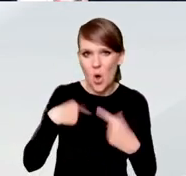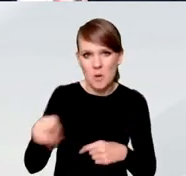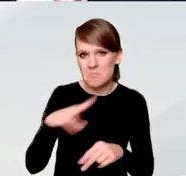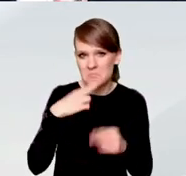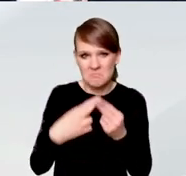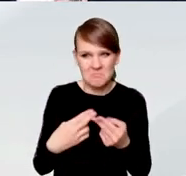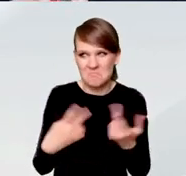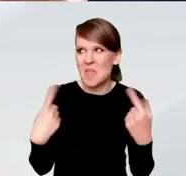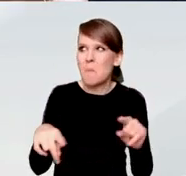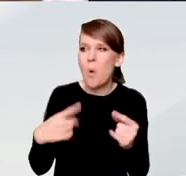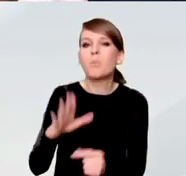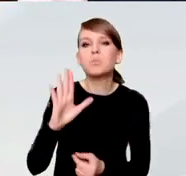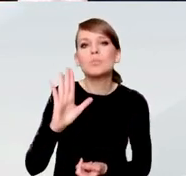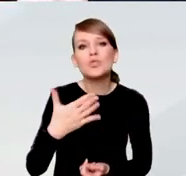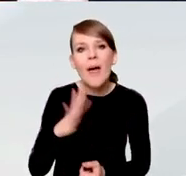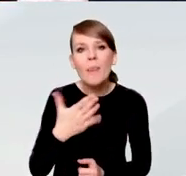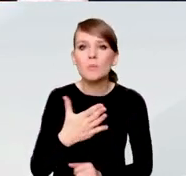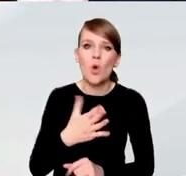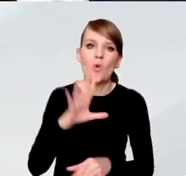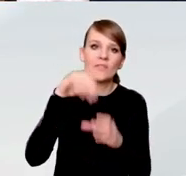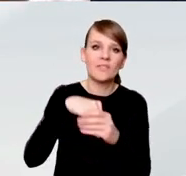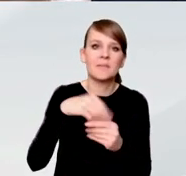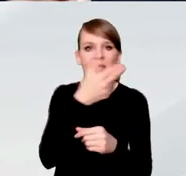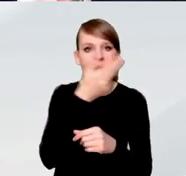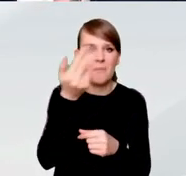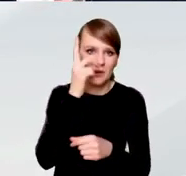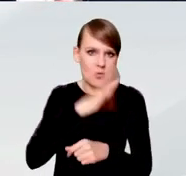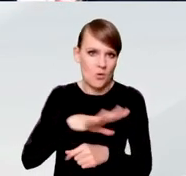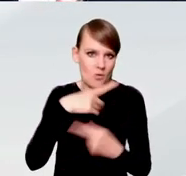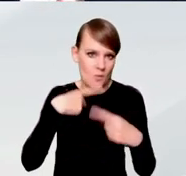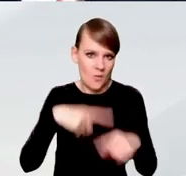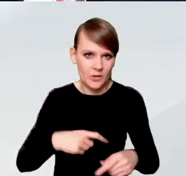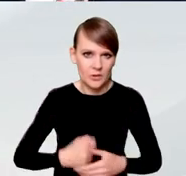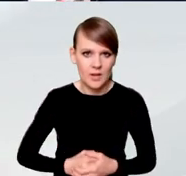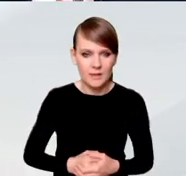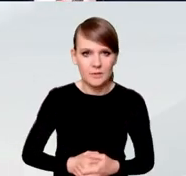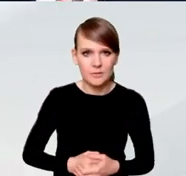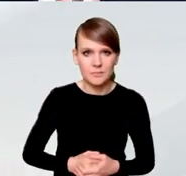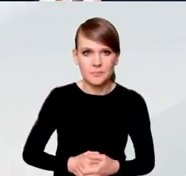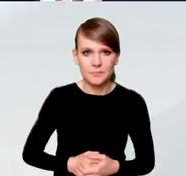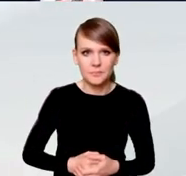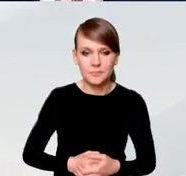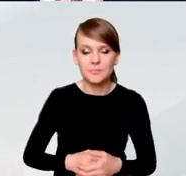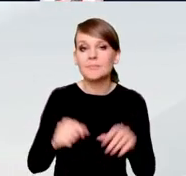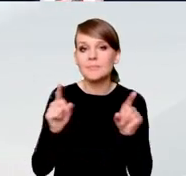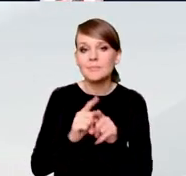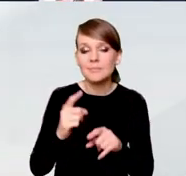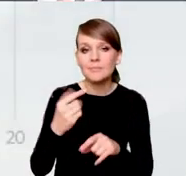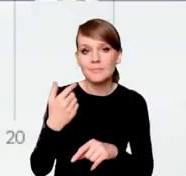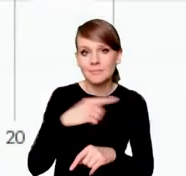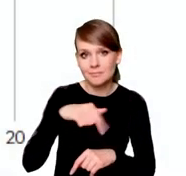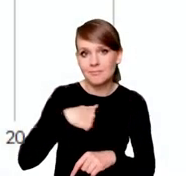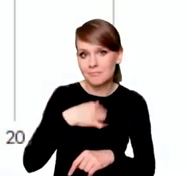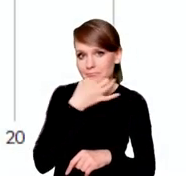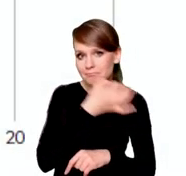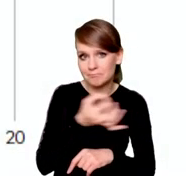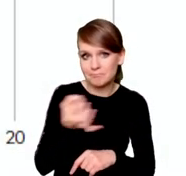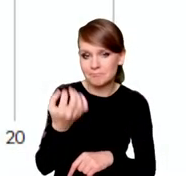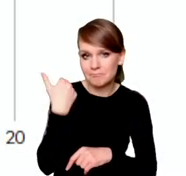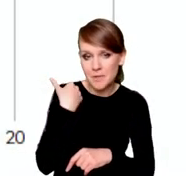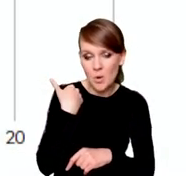zajęć z zakresu społecznej odpowiedzialności. Pytaliśmy, czy w ogóle uczelnie powinny